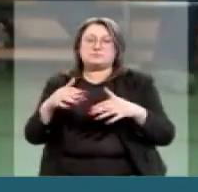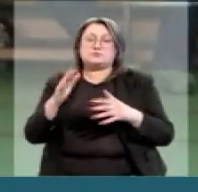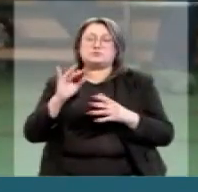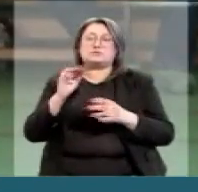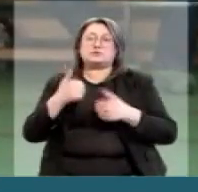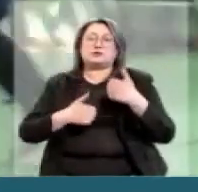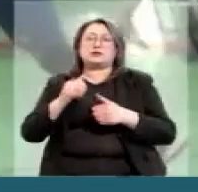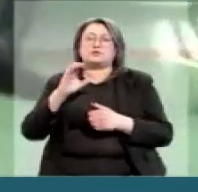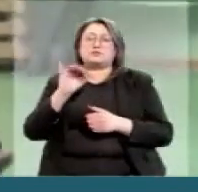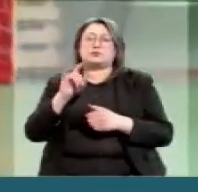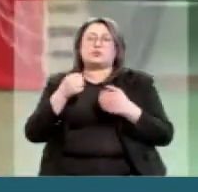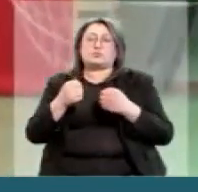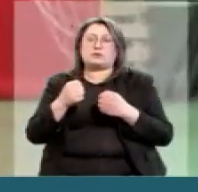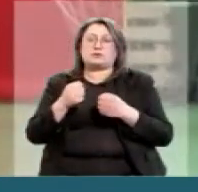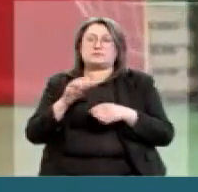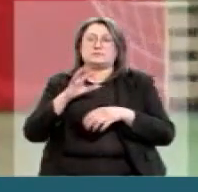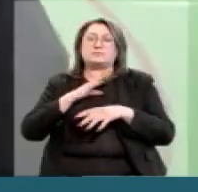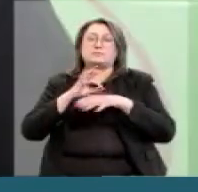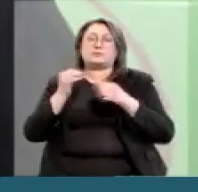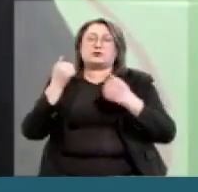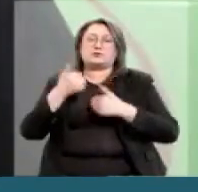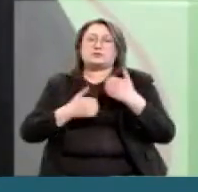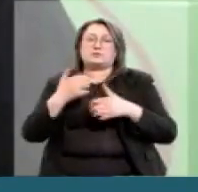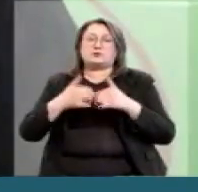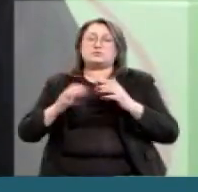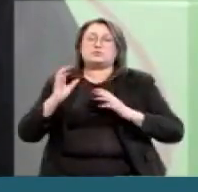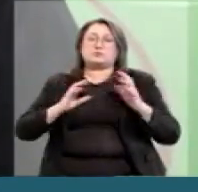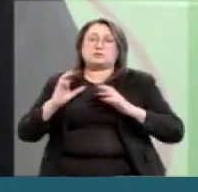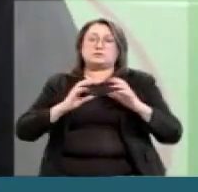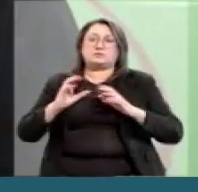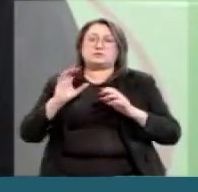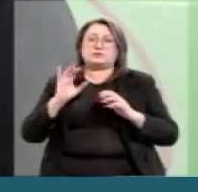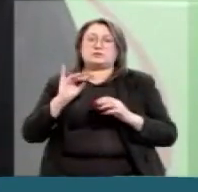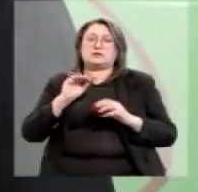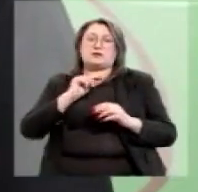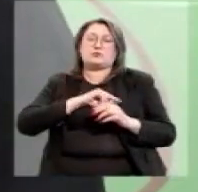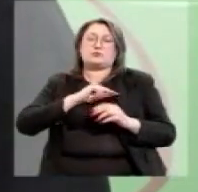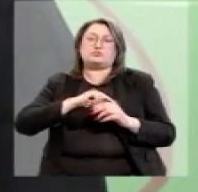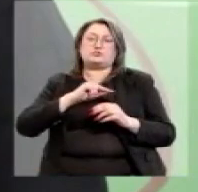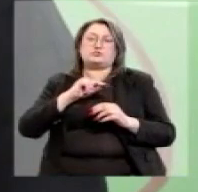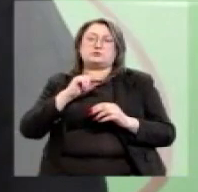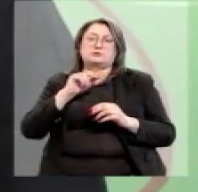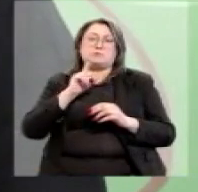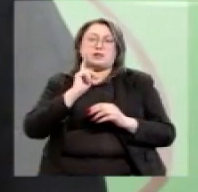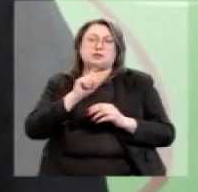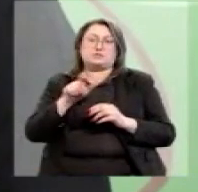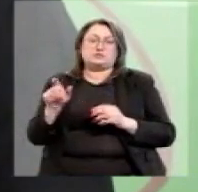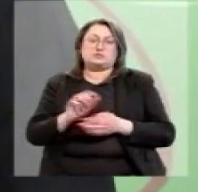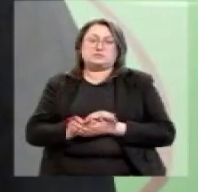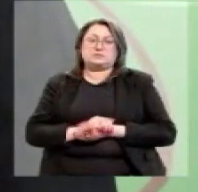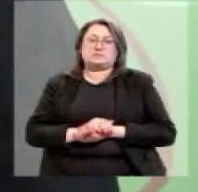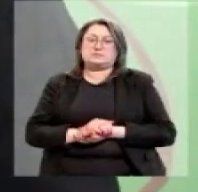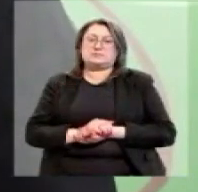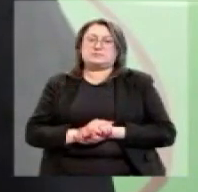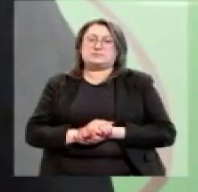мен жұмыспен қамтылған жастардың арасында өрбіді. Сегодня у нас проходит игра за суперкубок. Елімізде жастар санатына